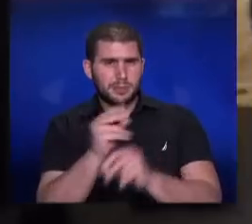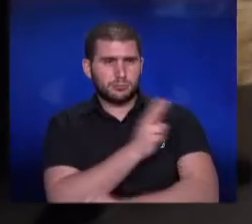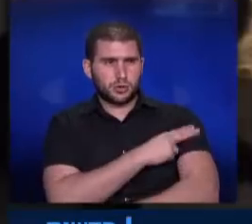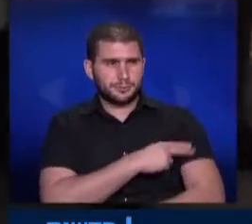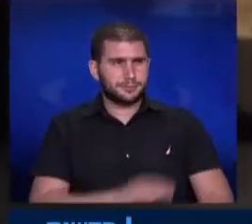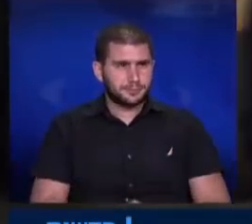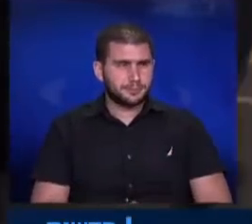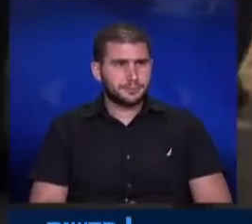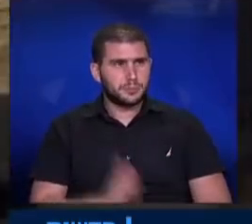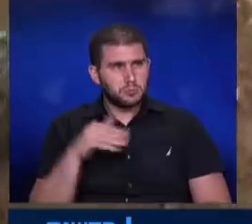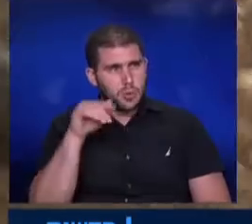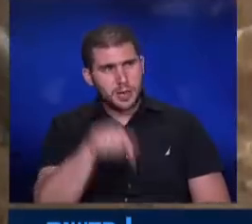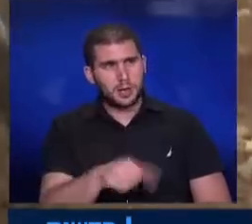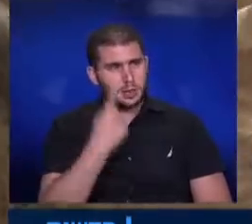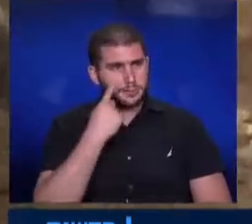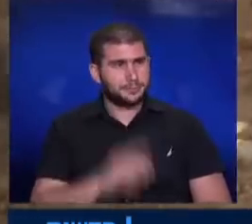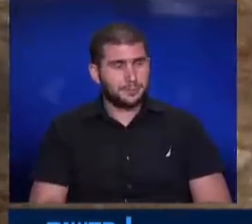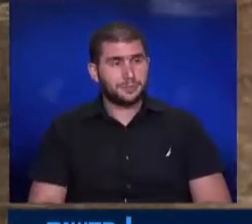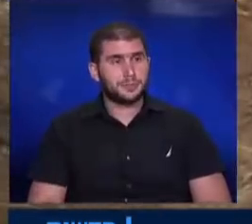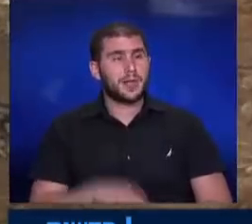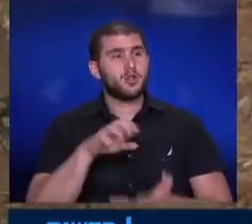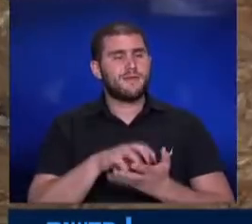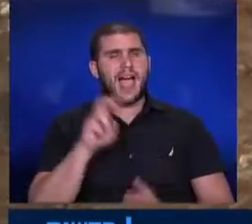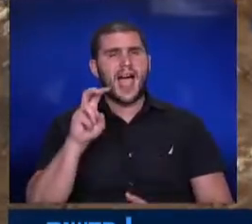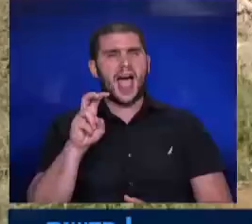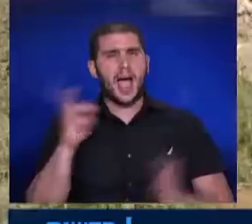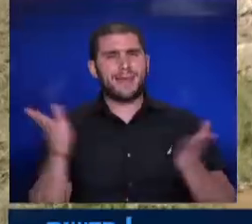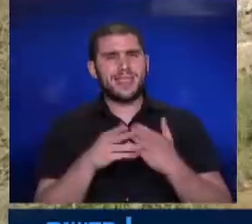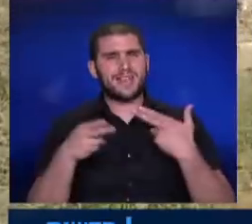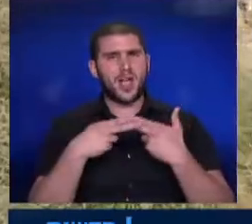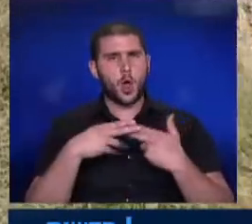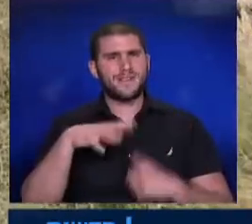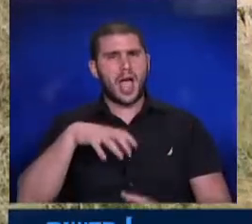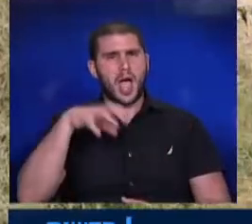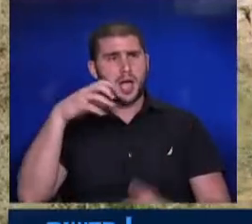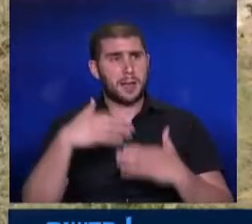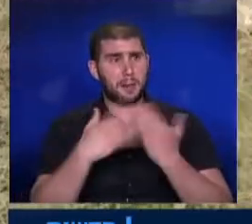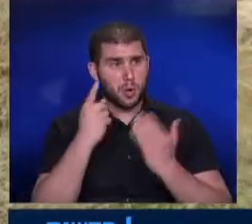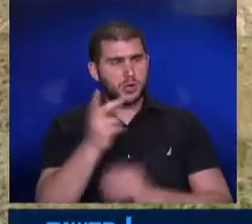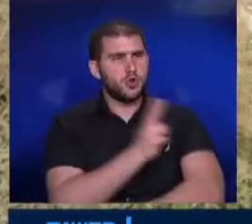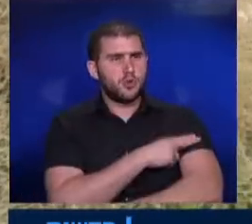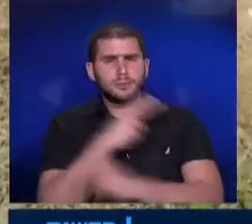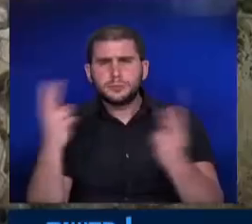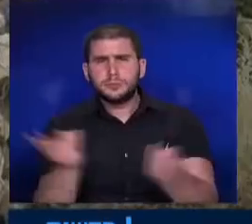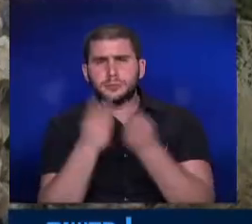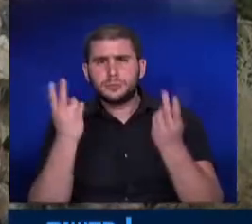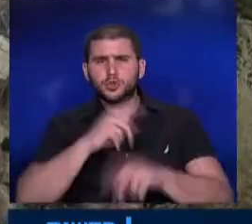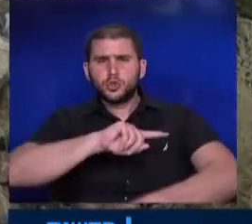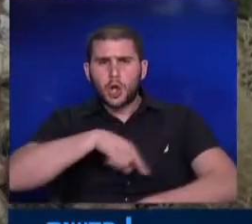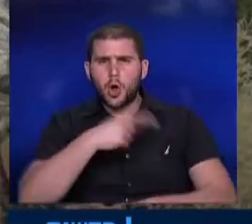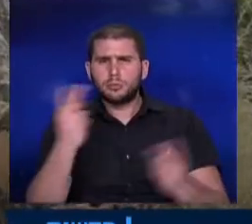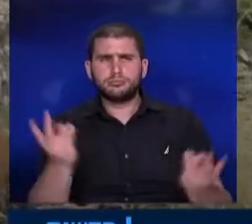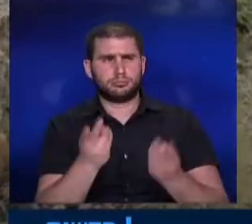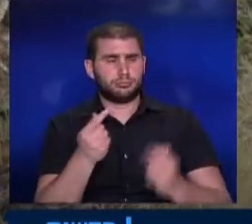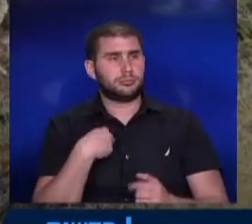בוא נרד לוודי, בוא נרד לוודי. היישוב ערערה בנגב לא רחוק מערד הבוקר, השוטרים מחפשים כבר שעות ארוכות.